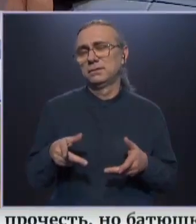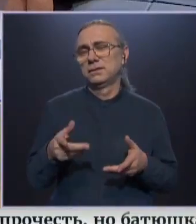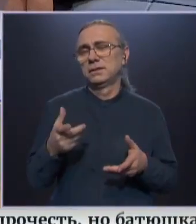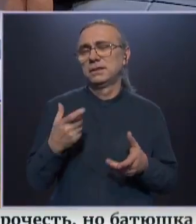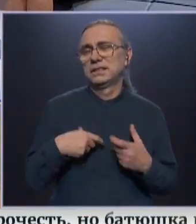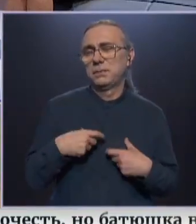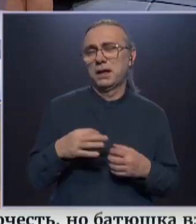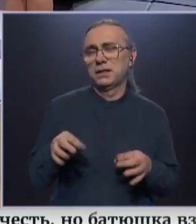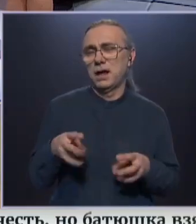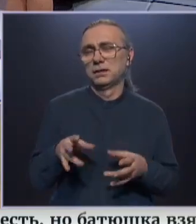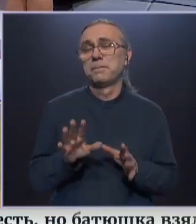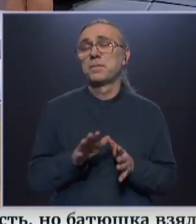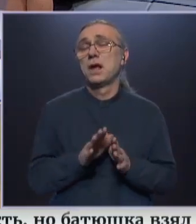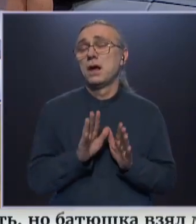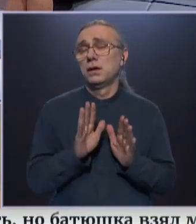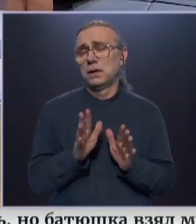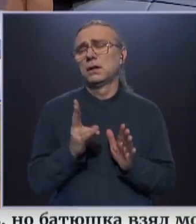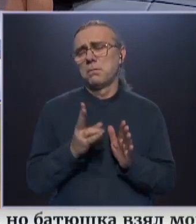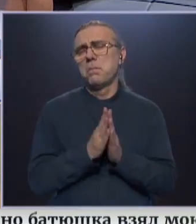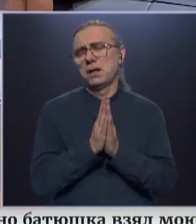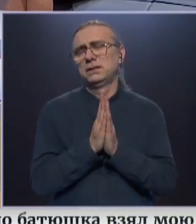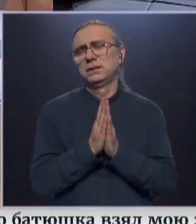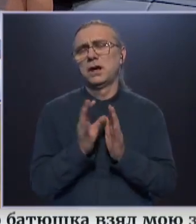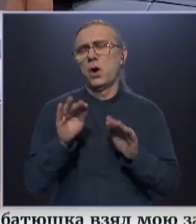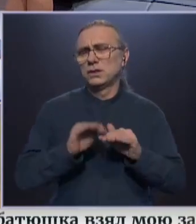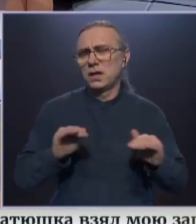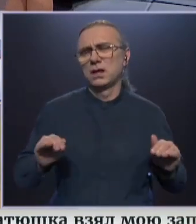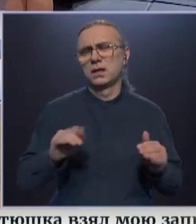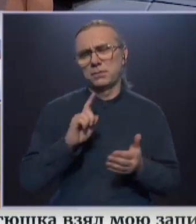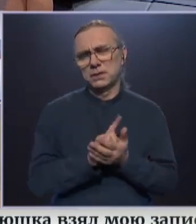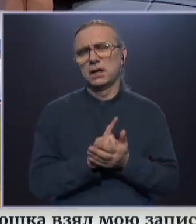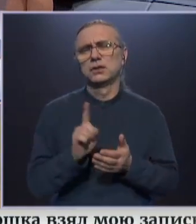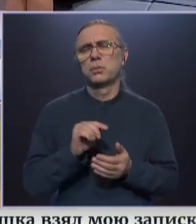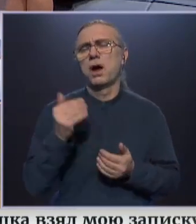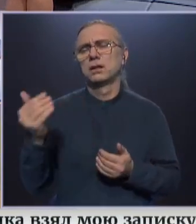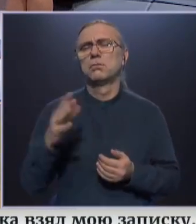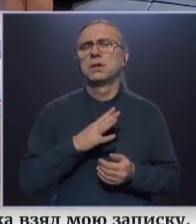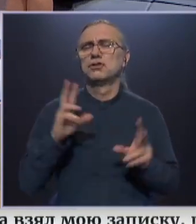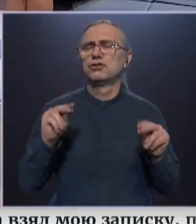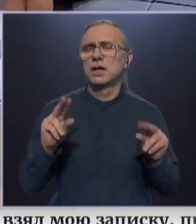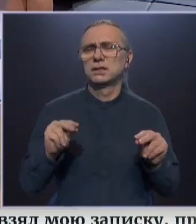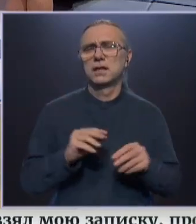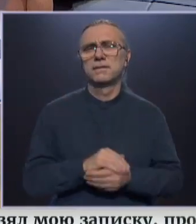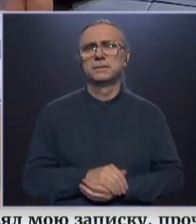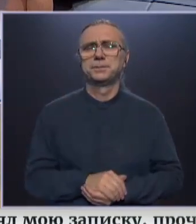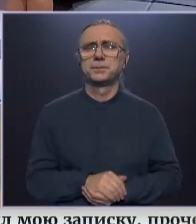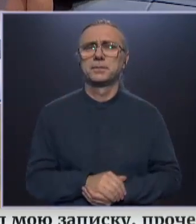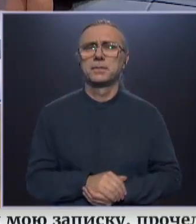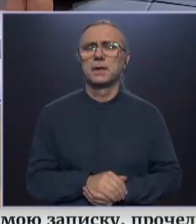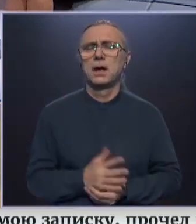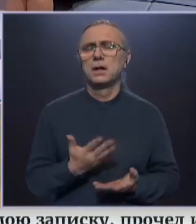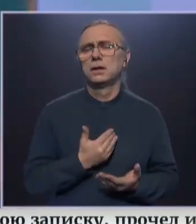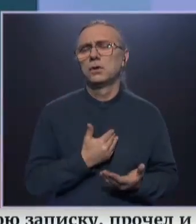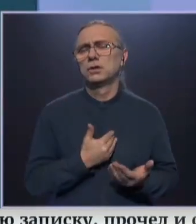молиться надо всегда. И молиться о детях надо обязательно, чтобы они были счастливы. Но если хотите какой-то